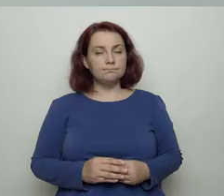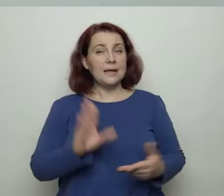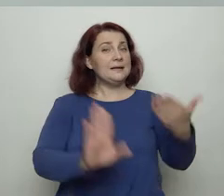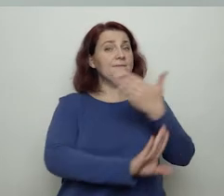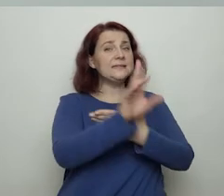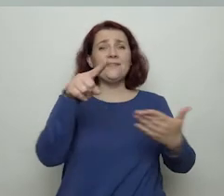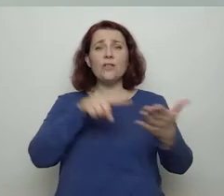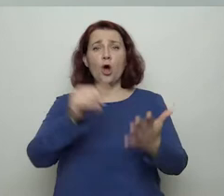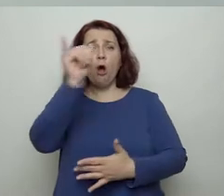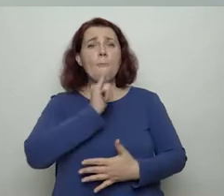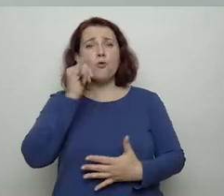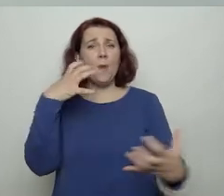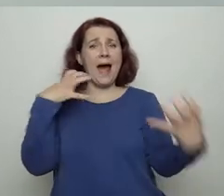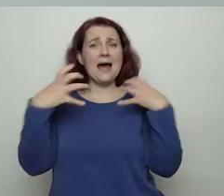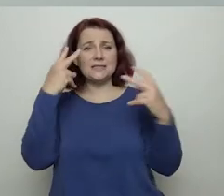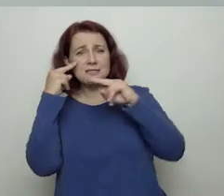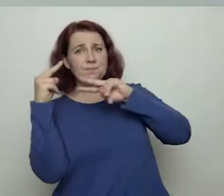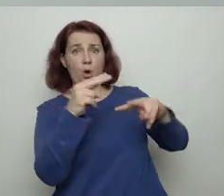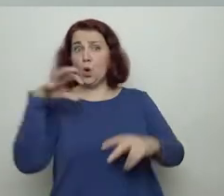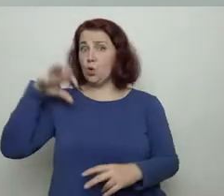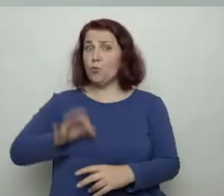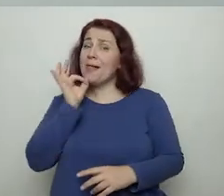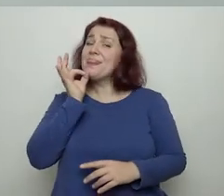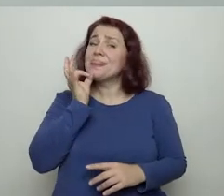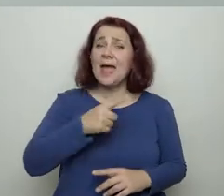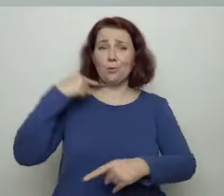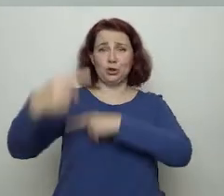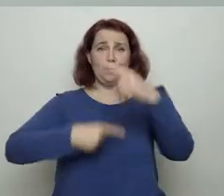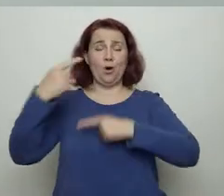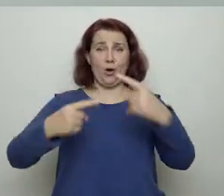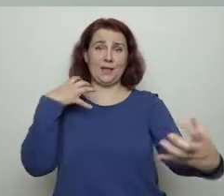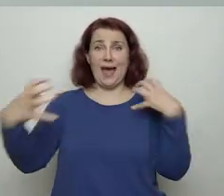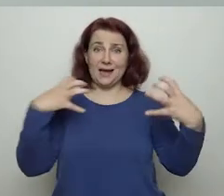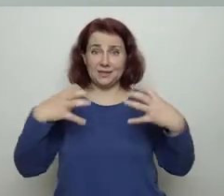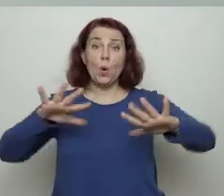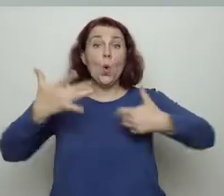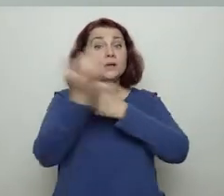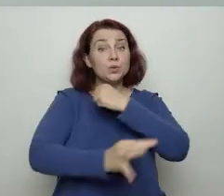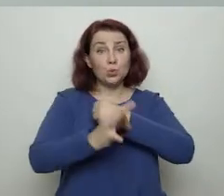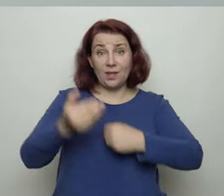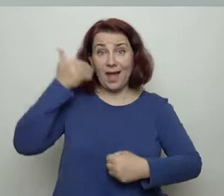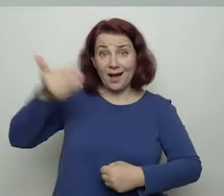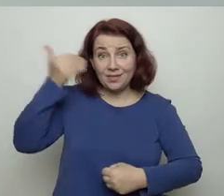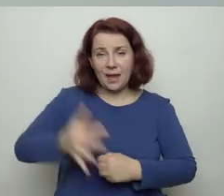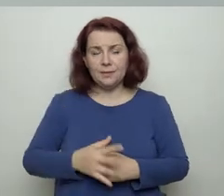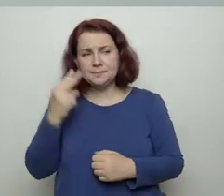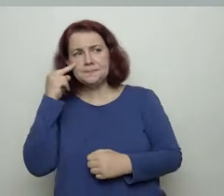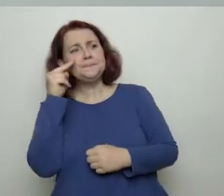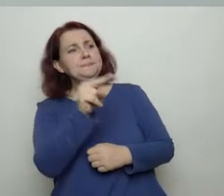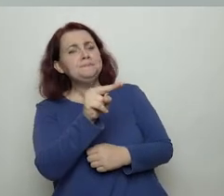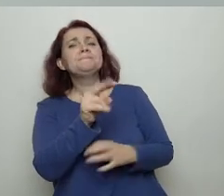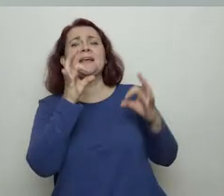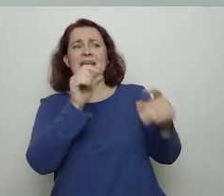Ooo wystawa to próba artystycznego spojrzenia najmłodszego pokolenia artystów studentów Akademii na